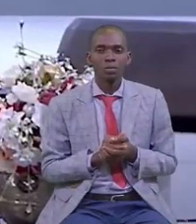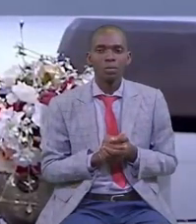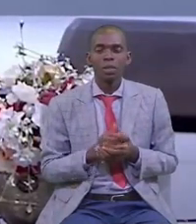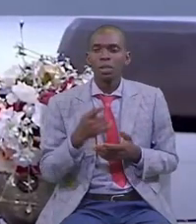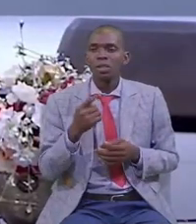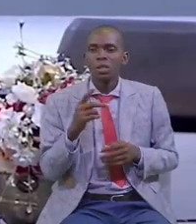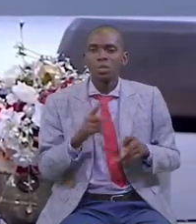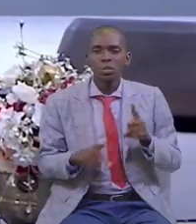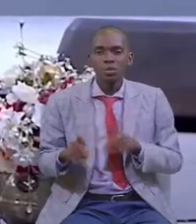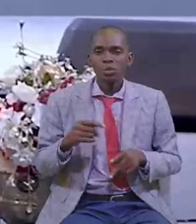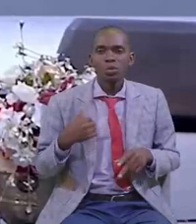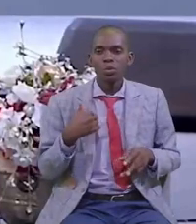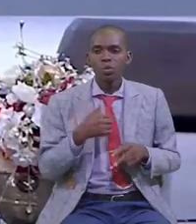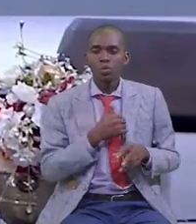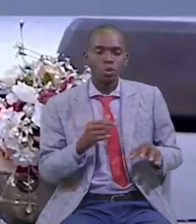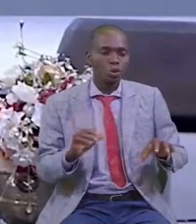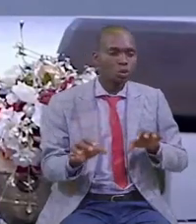Les gens vont faire et refaire.